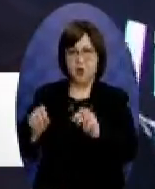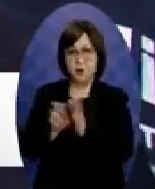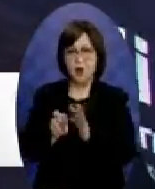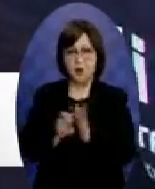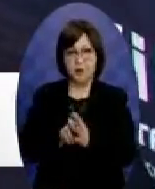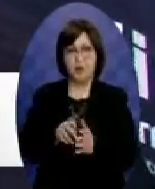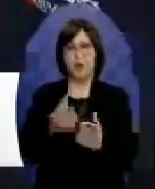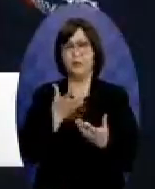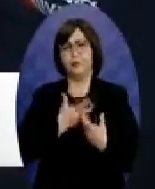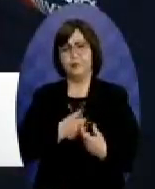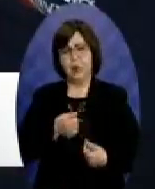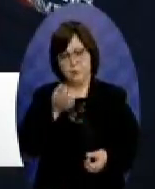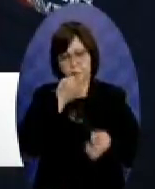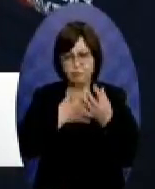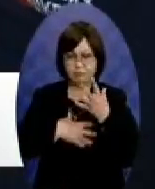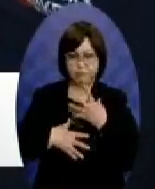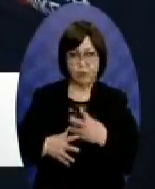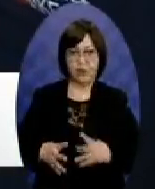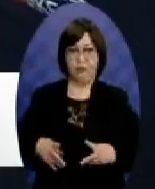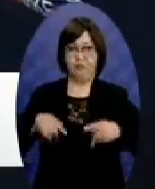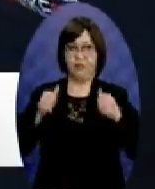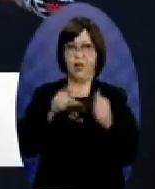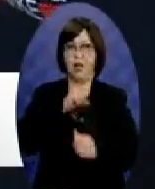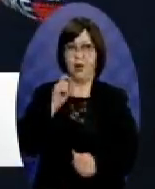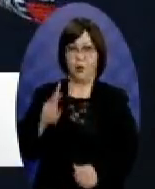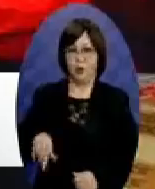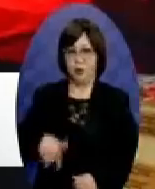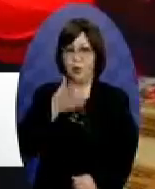гэр бүлтэйгээ эрүүл сарвал ажиллаж амьдарч байна.